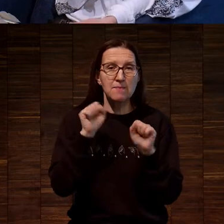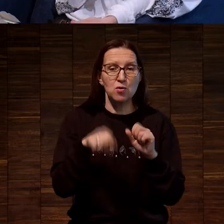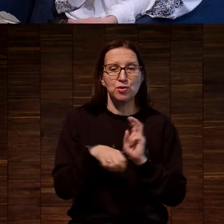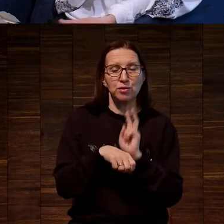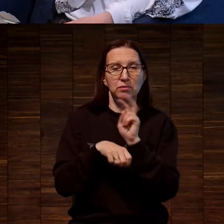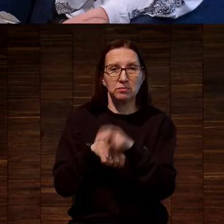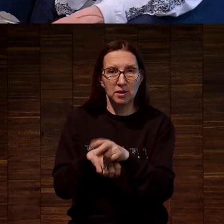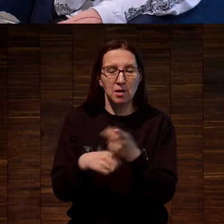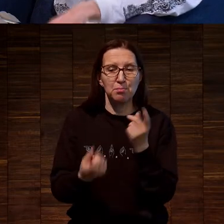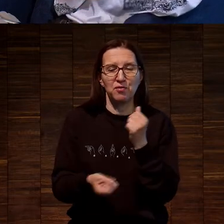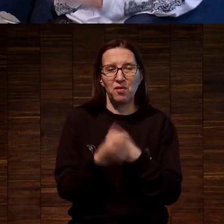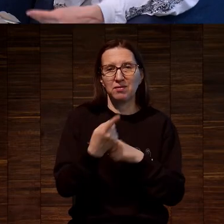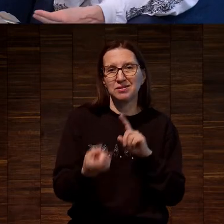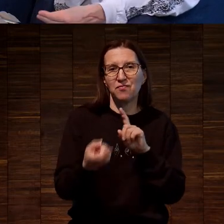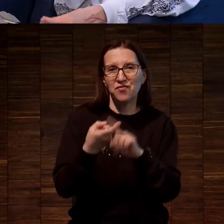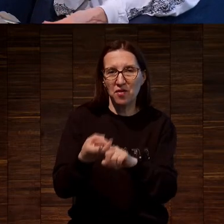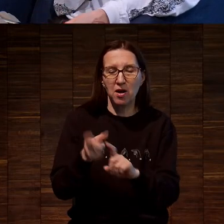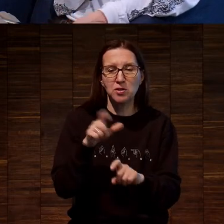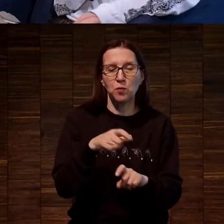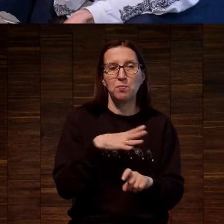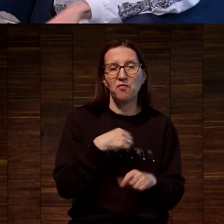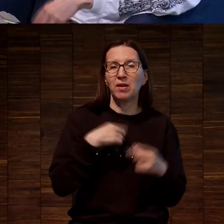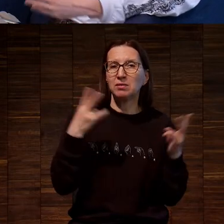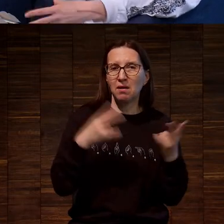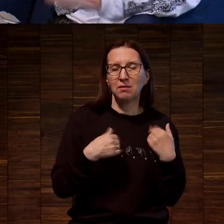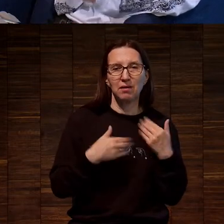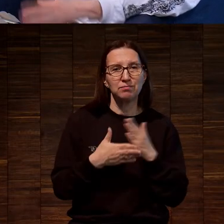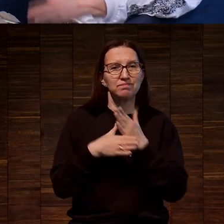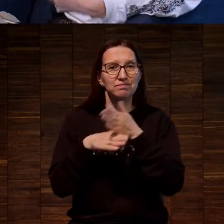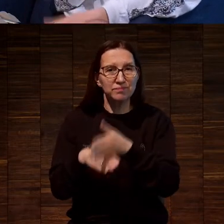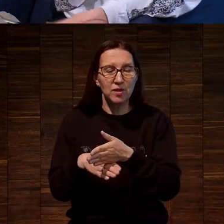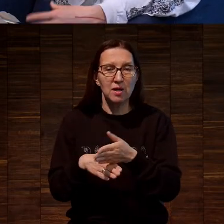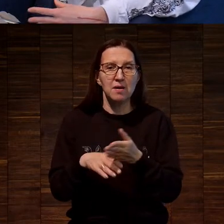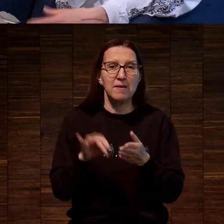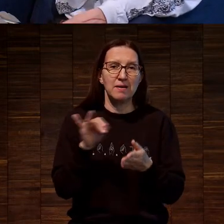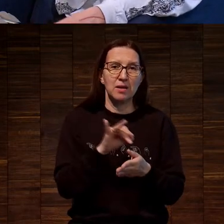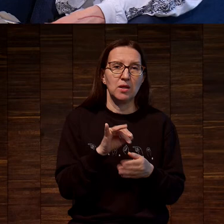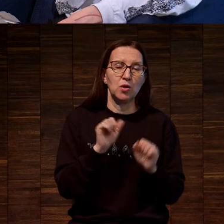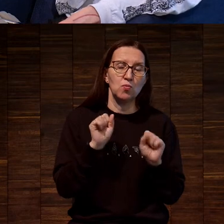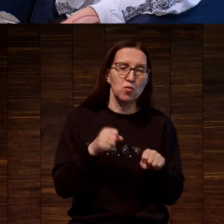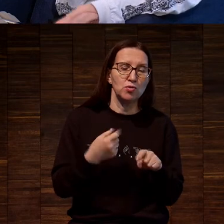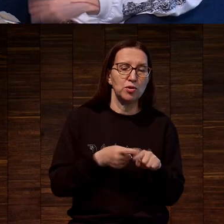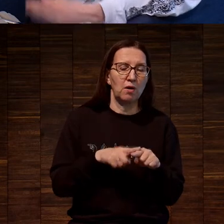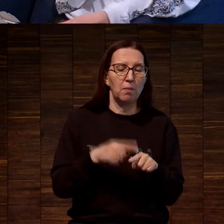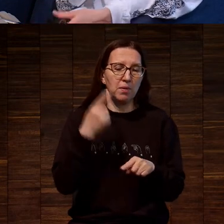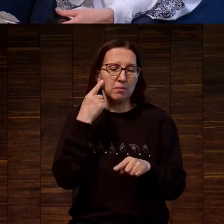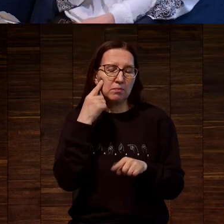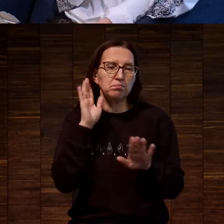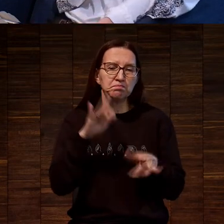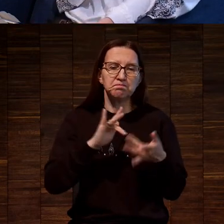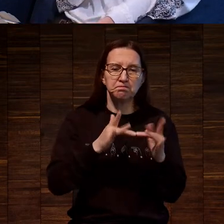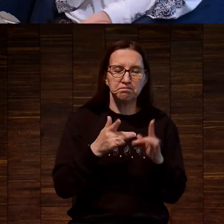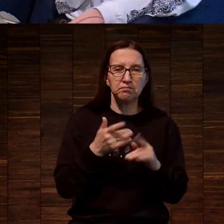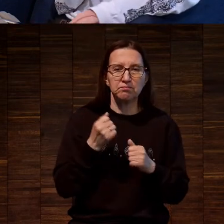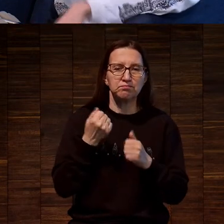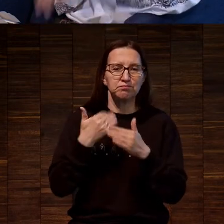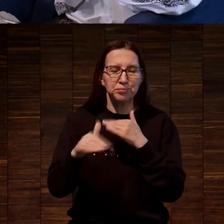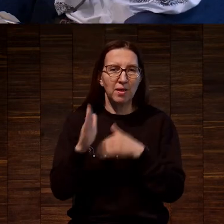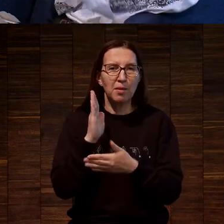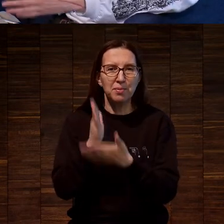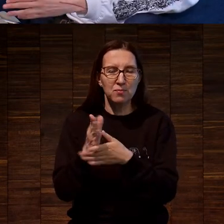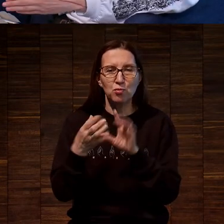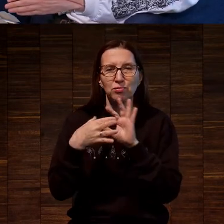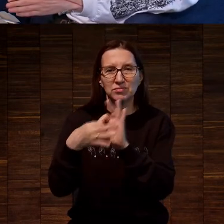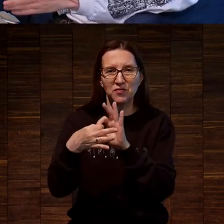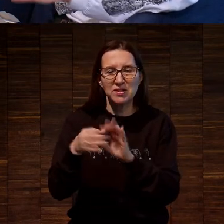появляются какие-то контакты, кто-то доходит и в любой момент может вернуться, написать этому художнику при желании связаться с ним напрямую и